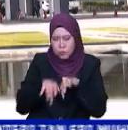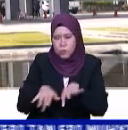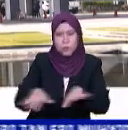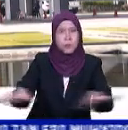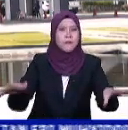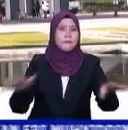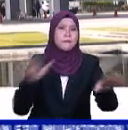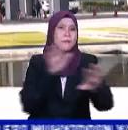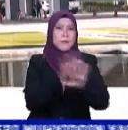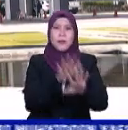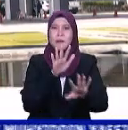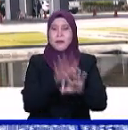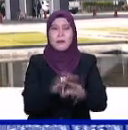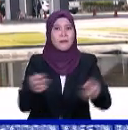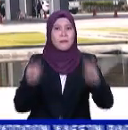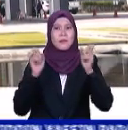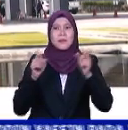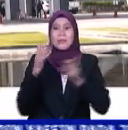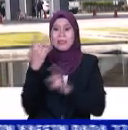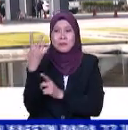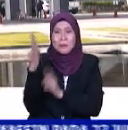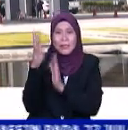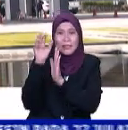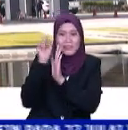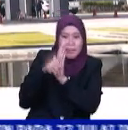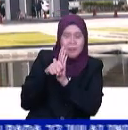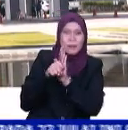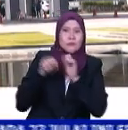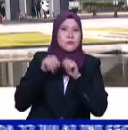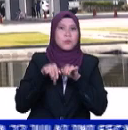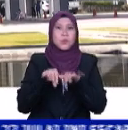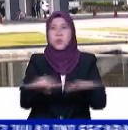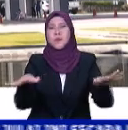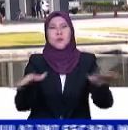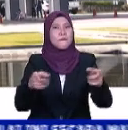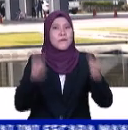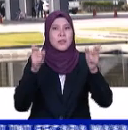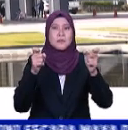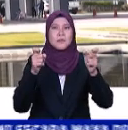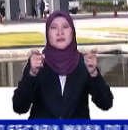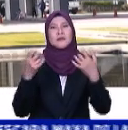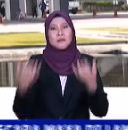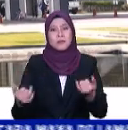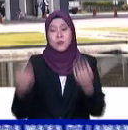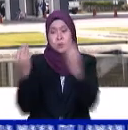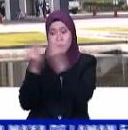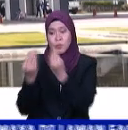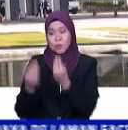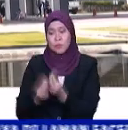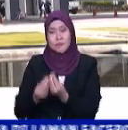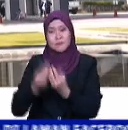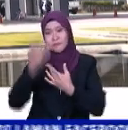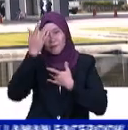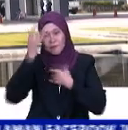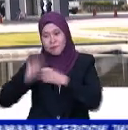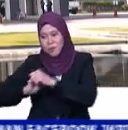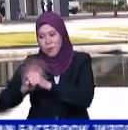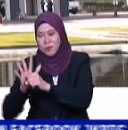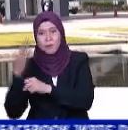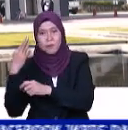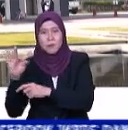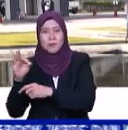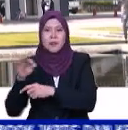dan mampu merebak dalam 15 saat menjadi antara faktor menyebabkan kadar kes jangkitan